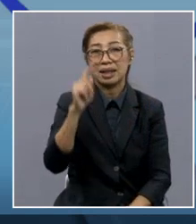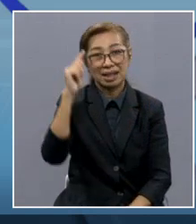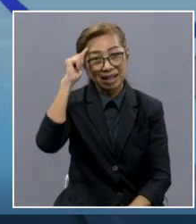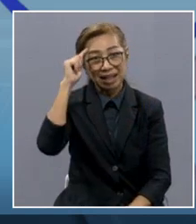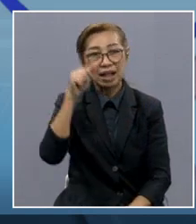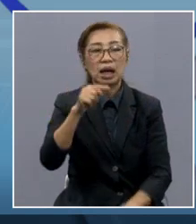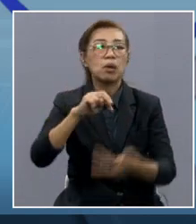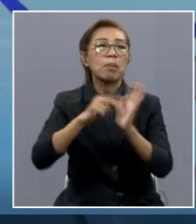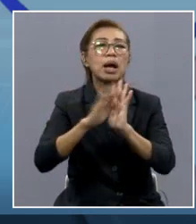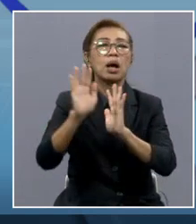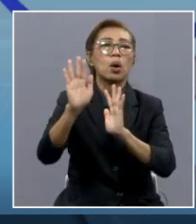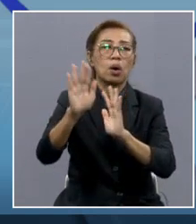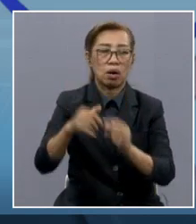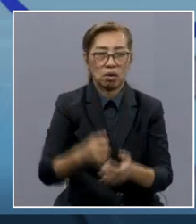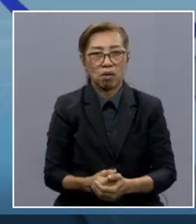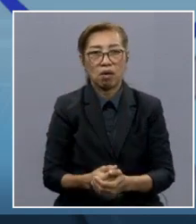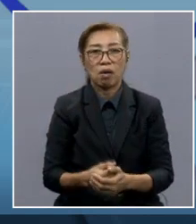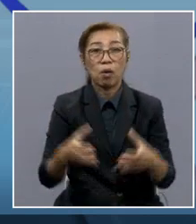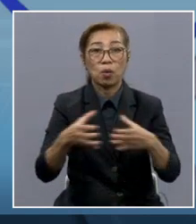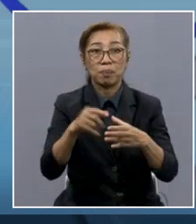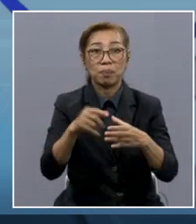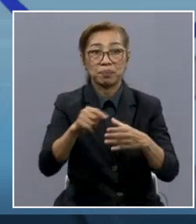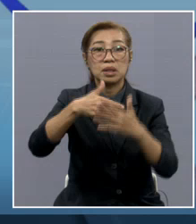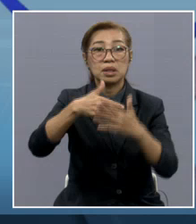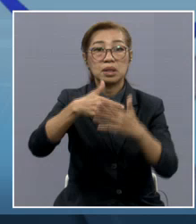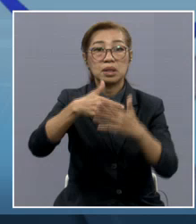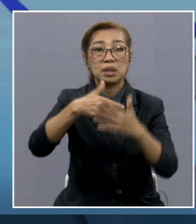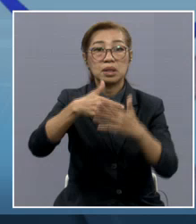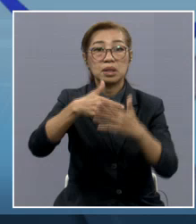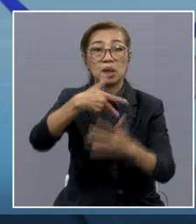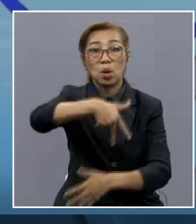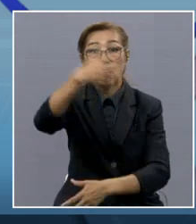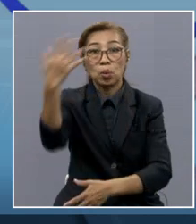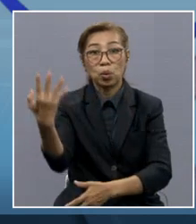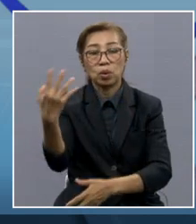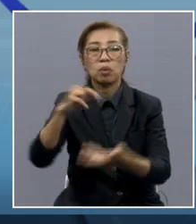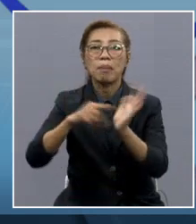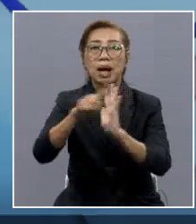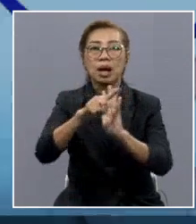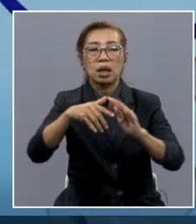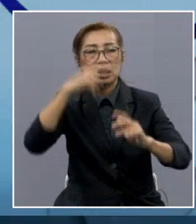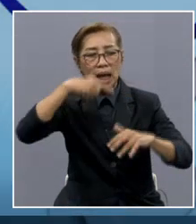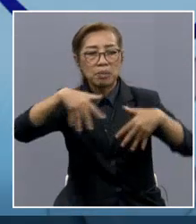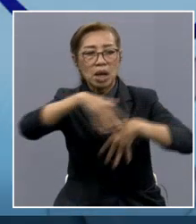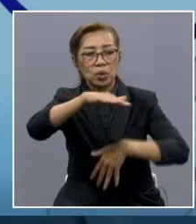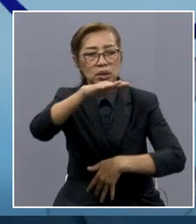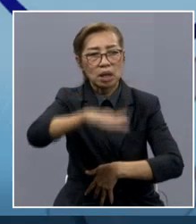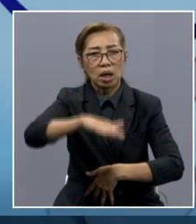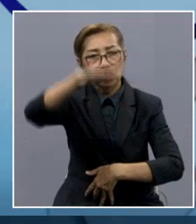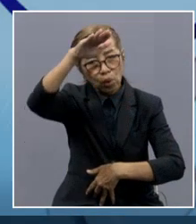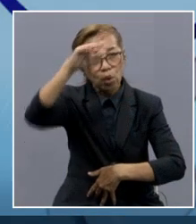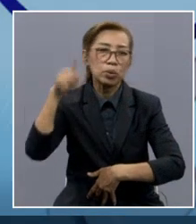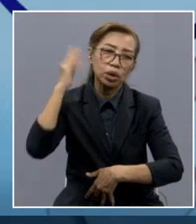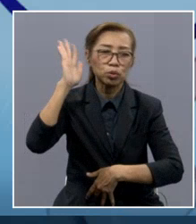ายของพรรคด้วยอะไรแบบนี้วงกลมสีรุ้งเนี่ยหมายถึงรวมใจคนไทยทุกกลุ่มอายุนะครับจับมือสามัคคีปรองดองหันหน้าร่ว